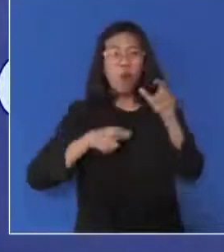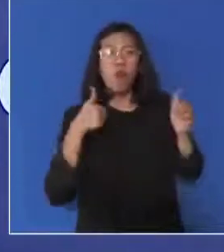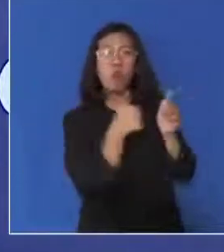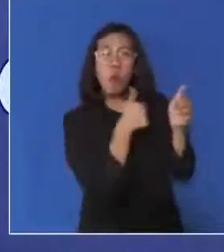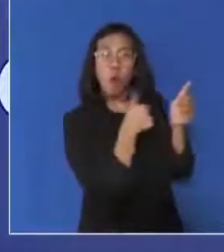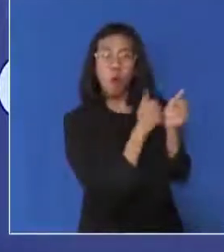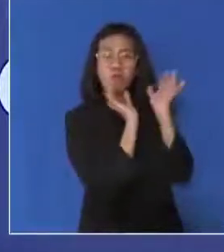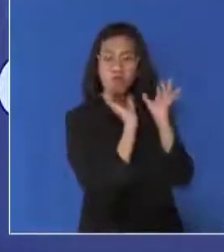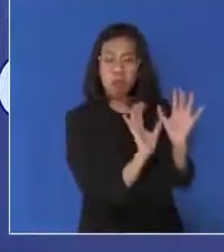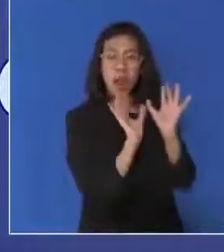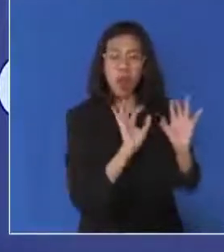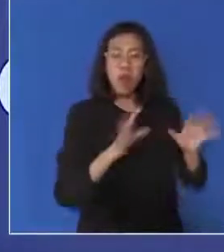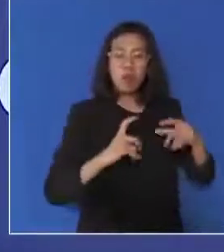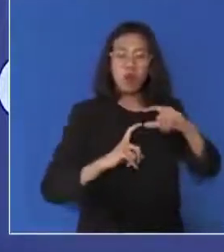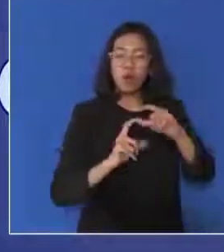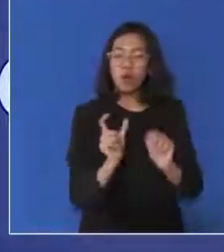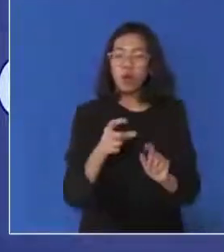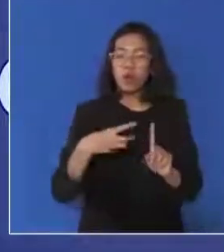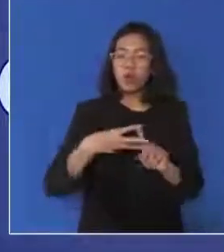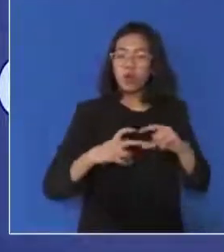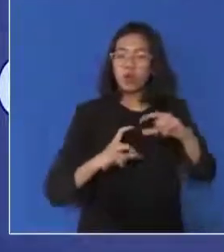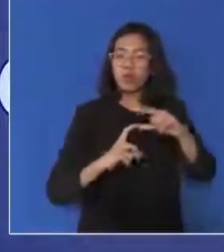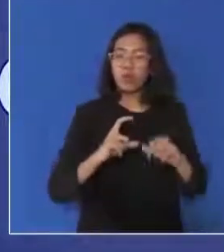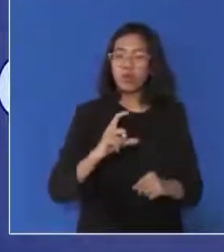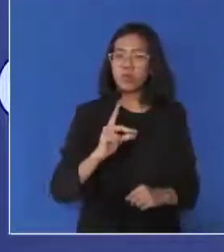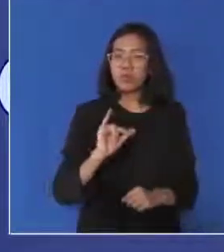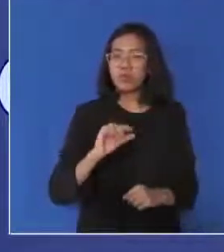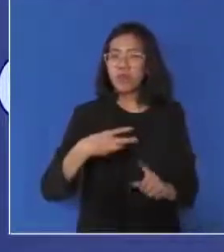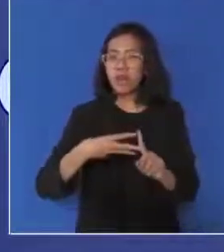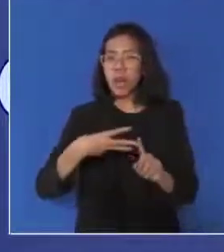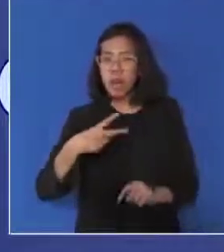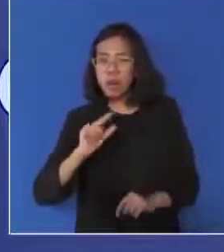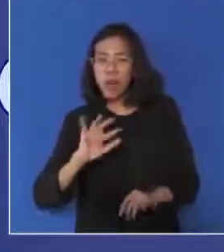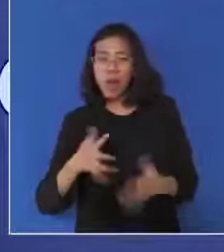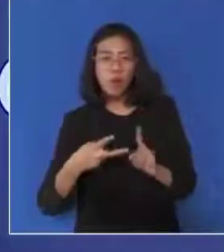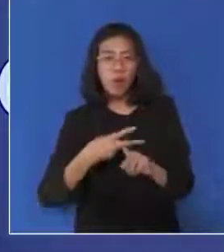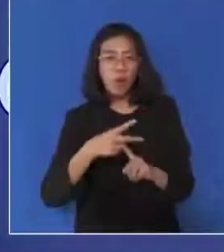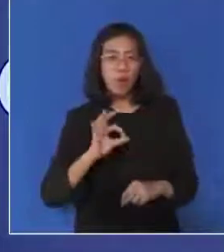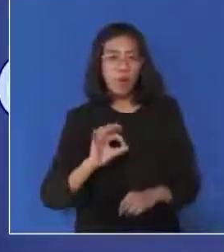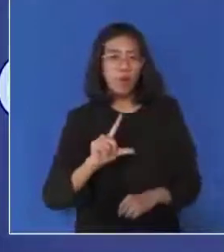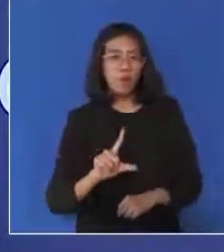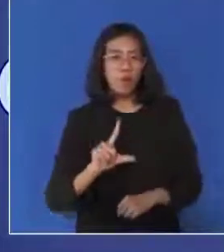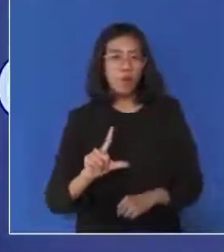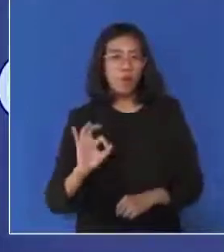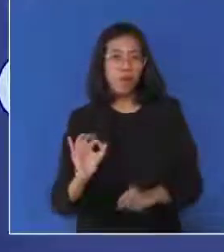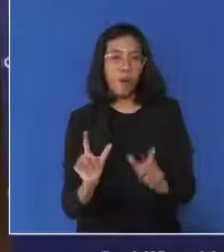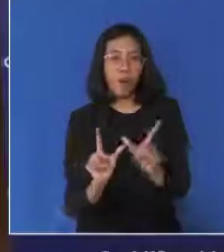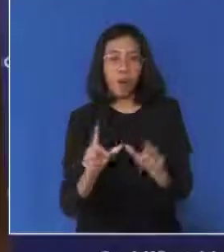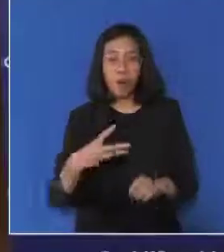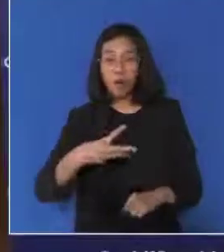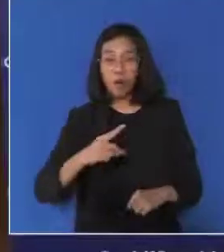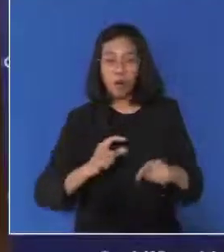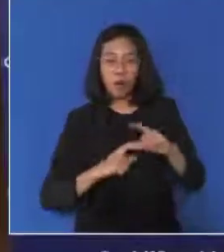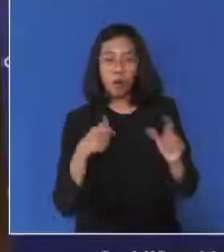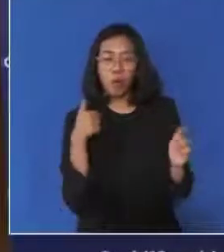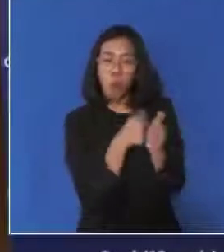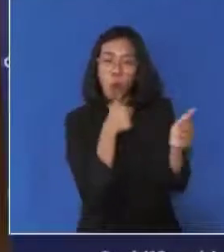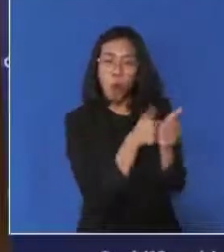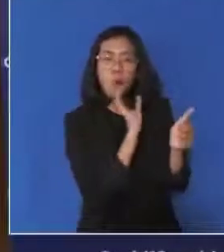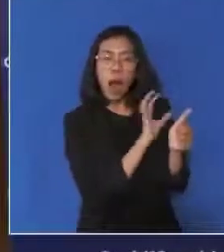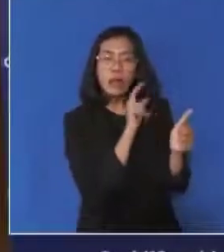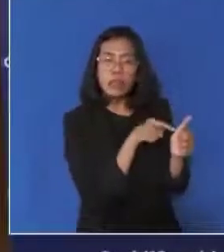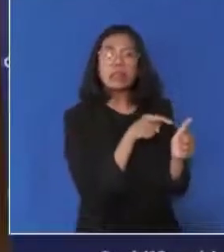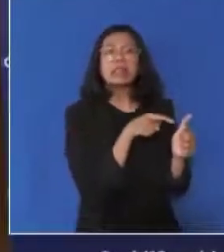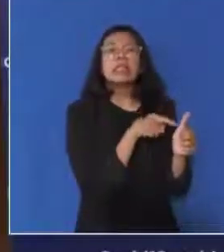followers atau subscribers mereka in banyak followers makin banyak subscriber tentu Jaya semakin semakin besar tanggung jawabnya bukan